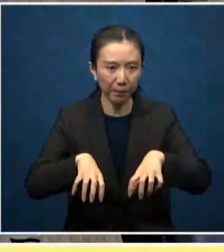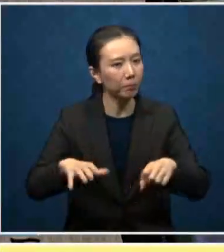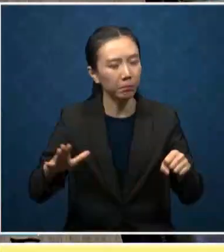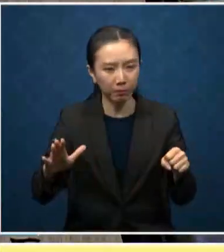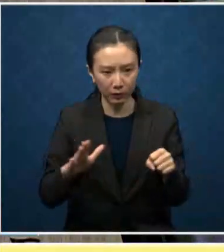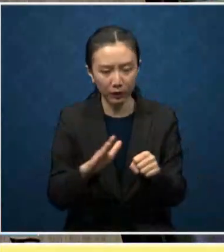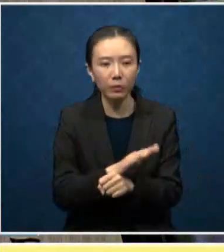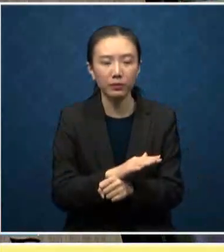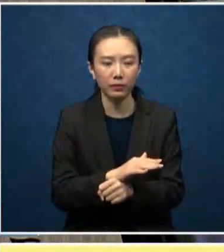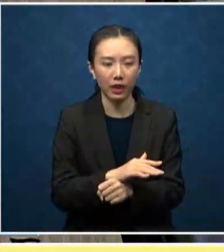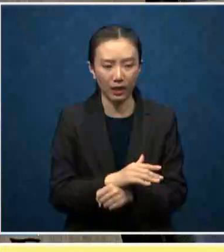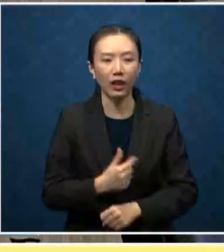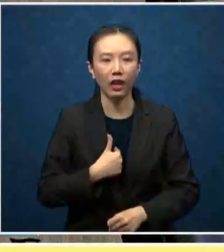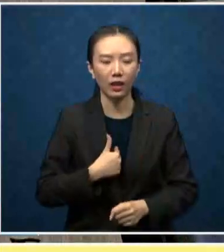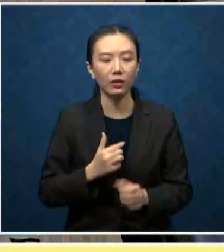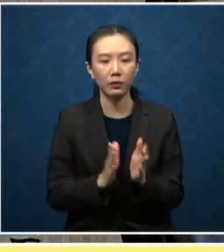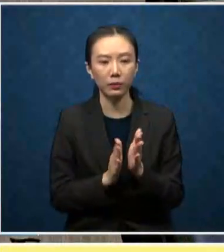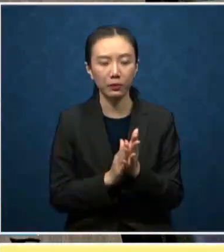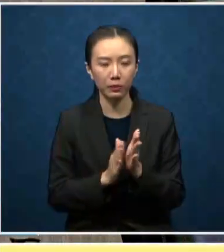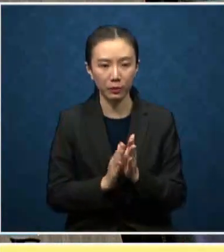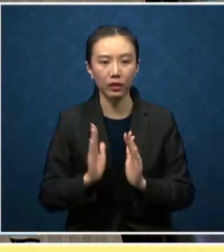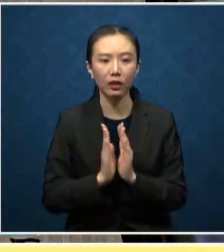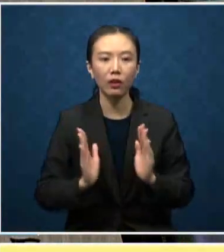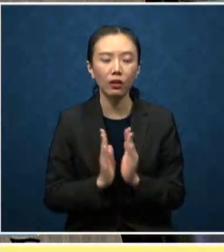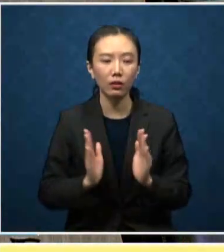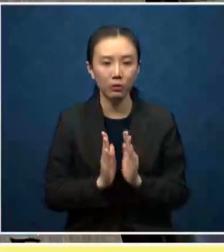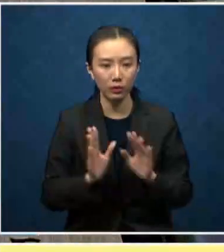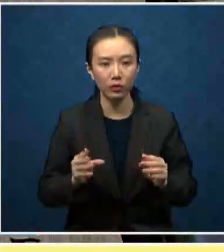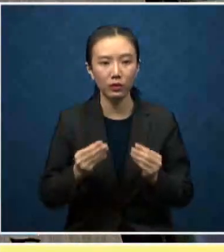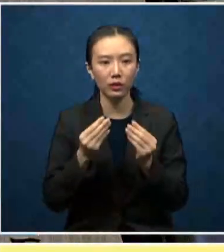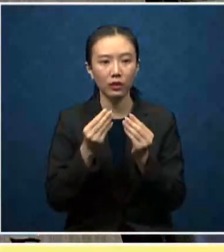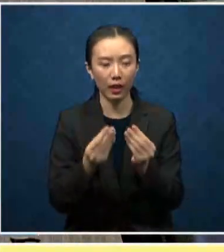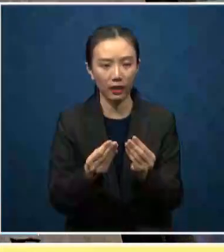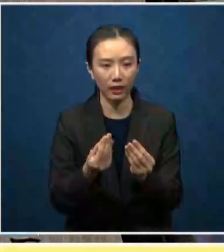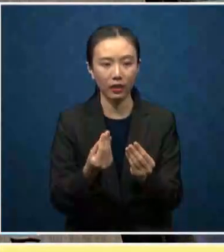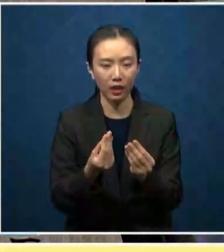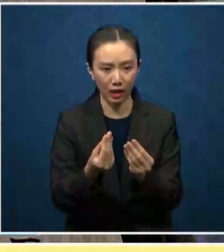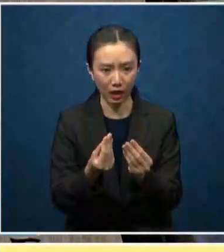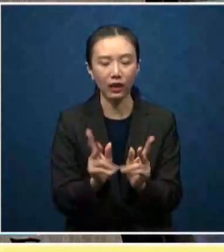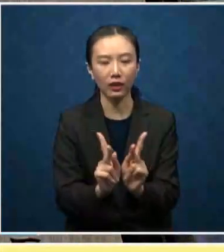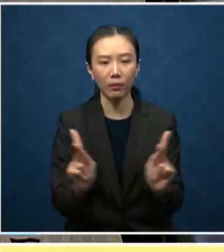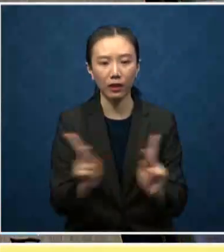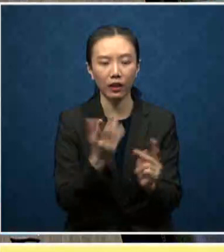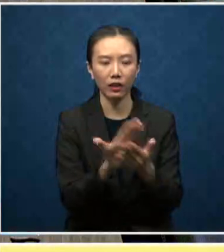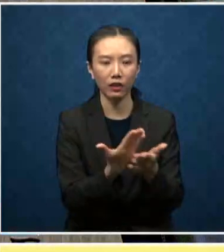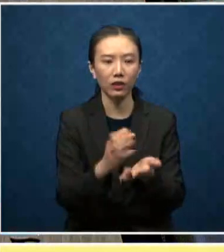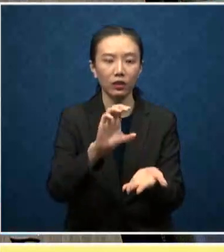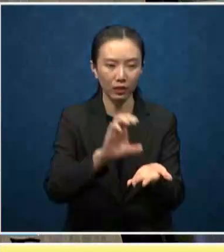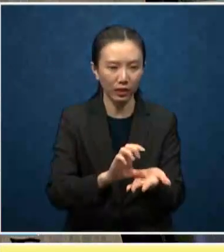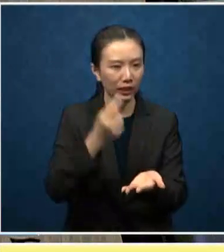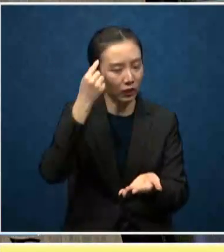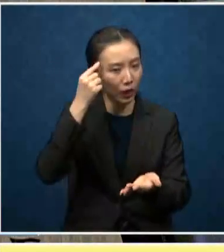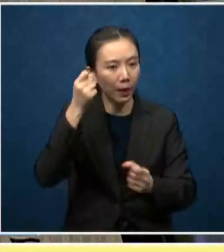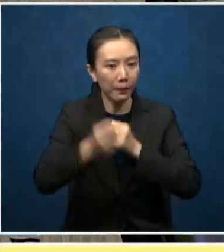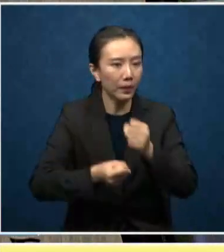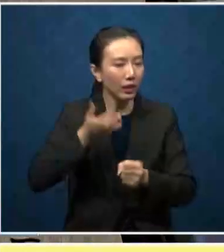ขอบคุณแล้วก็ชื่นชมในประสิทธิภาพของผู้บริหารกองทุนนี้และหวังว่าปีต่อๆไปท่าน